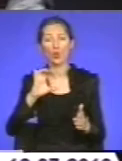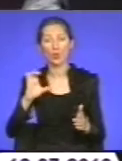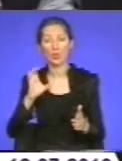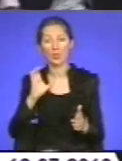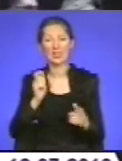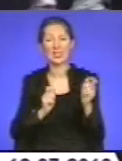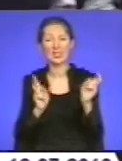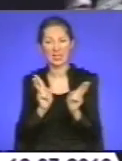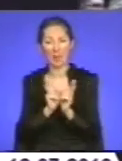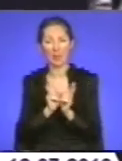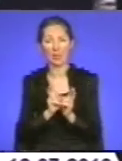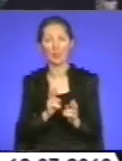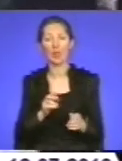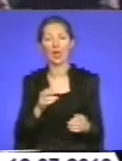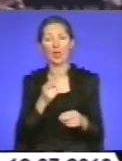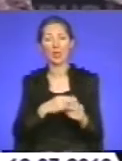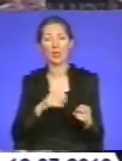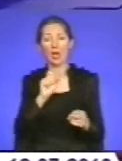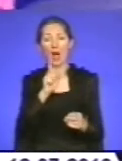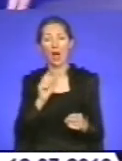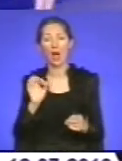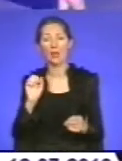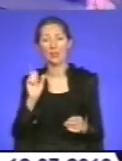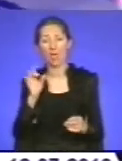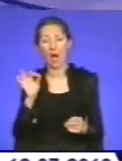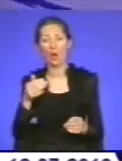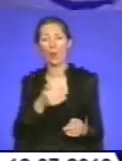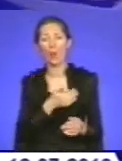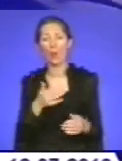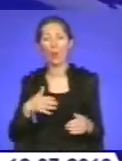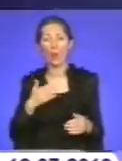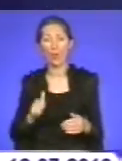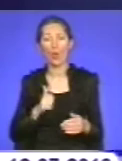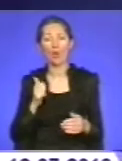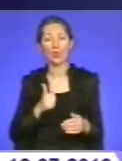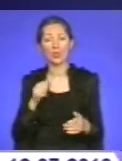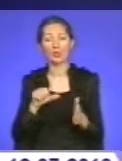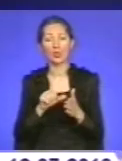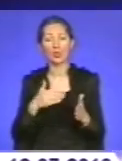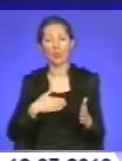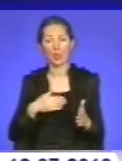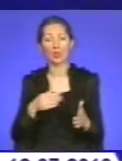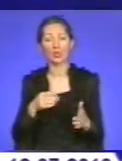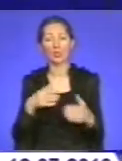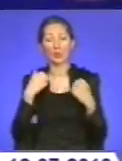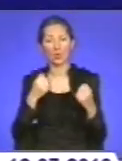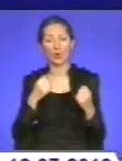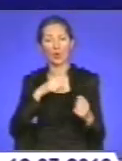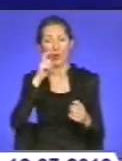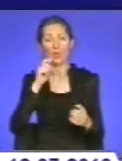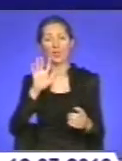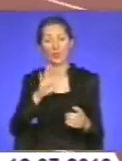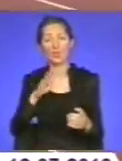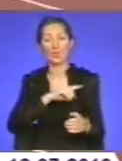Азаров похвалився виступом наших спортсменів на 27-й універсіаді в Казані. Українці у п'ятірці найсильніших. Наші спортсмени вже